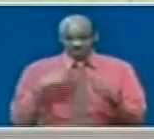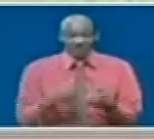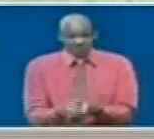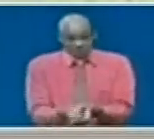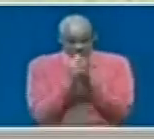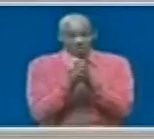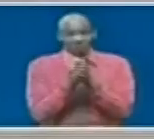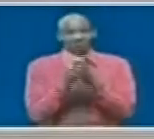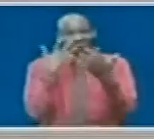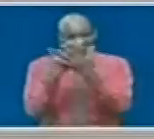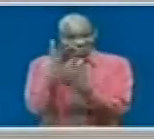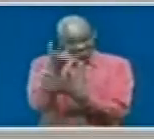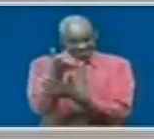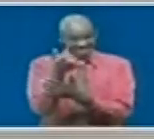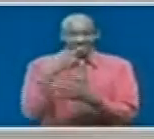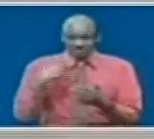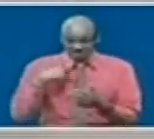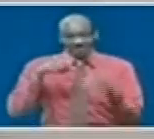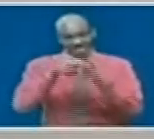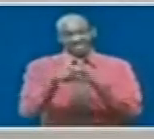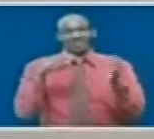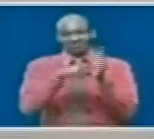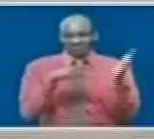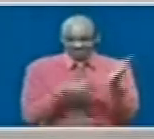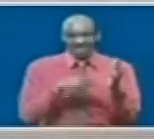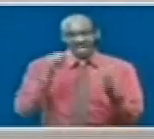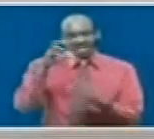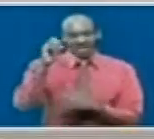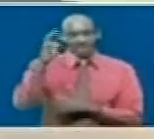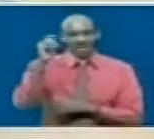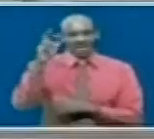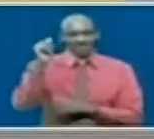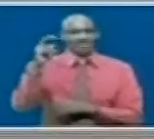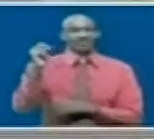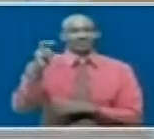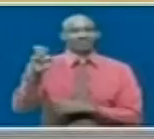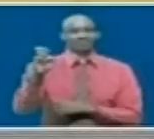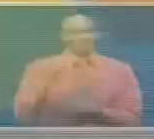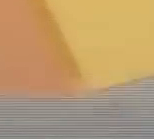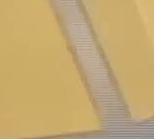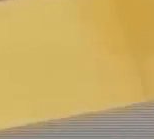ya Magereza ijiandaa kwa mechi za ligi zinazofanyika mjini Eldama Ravine.